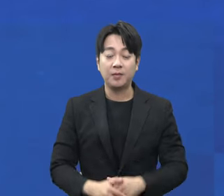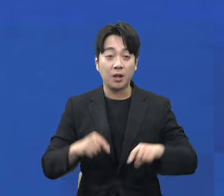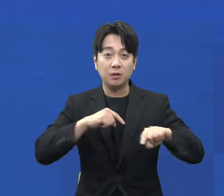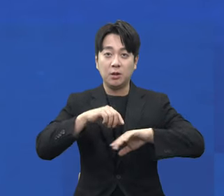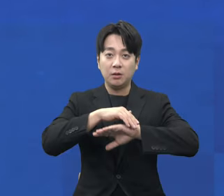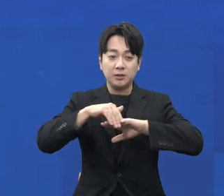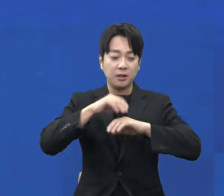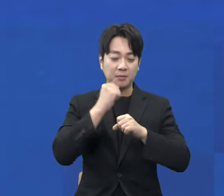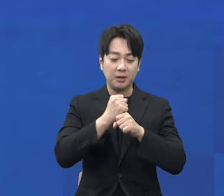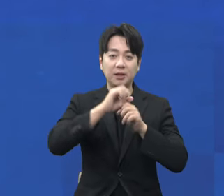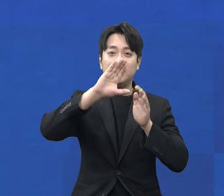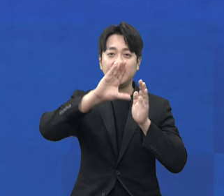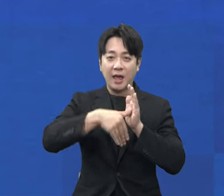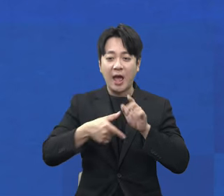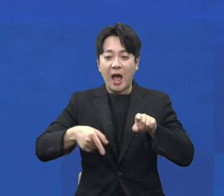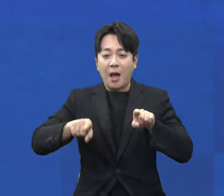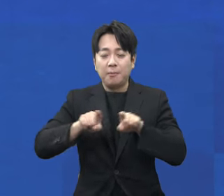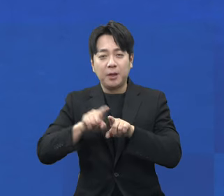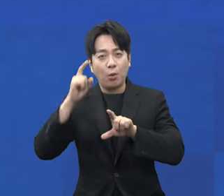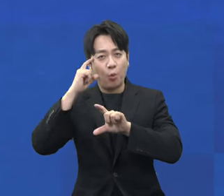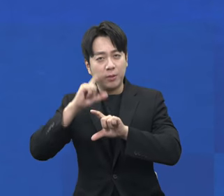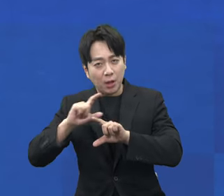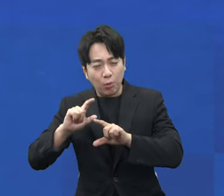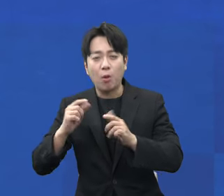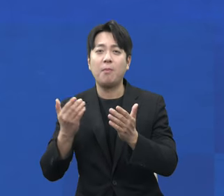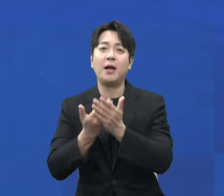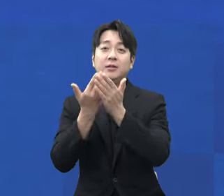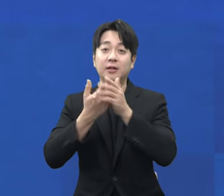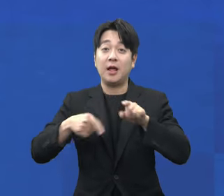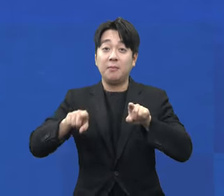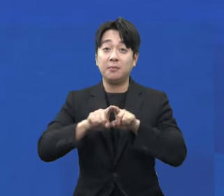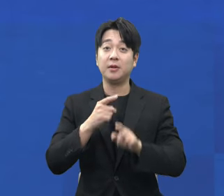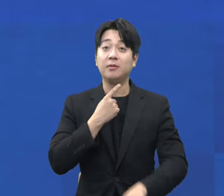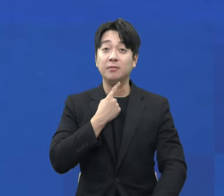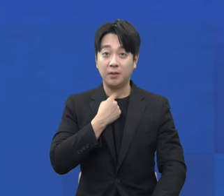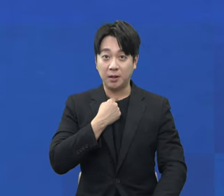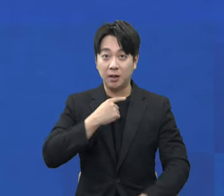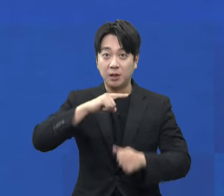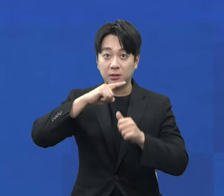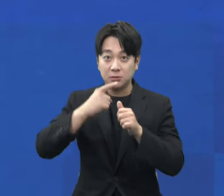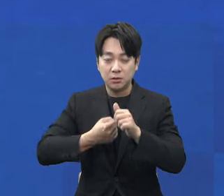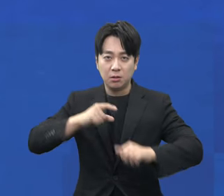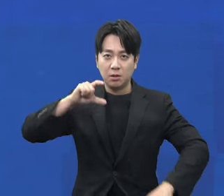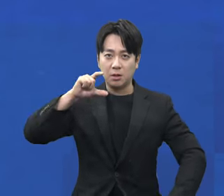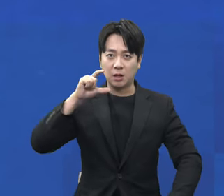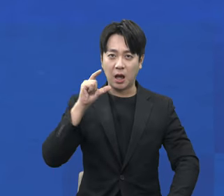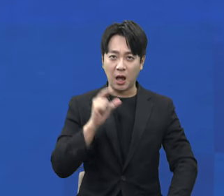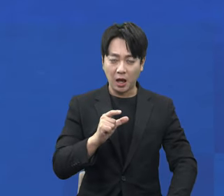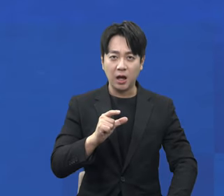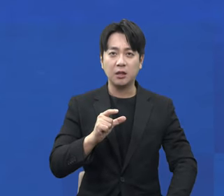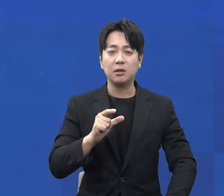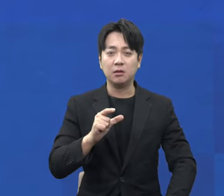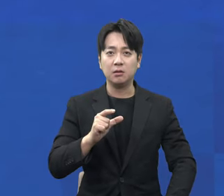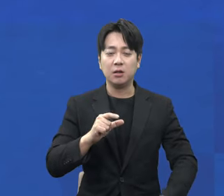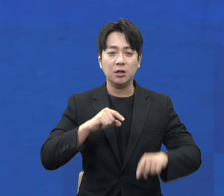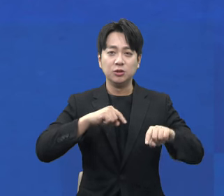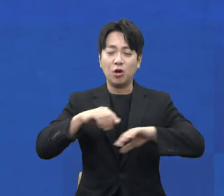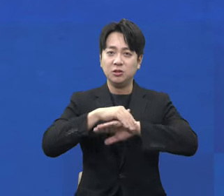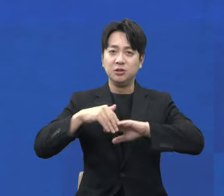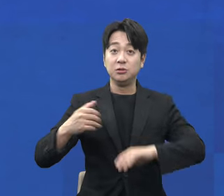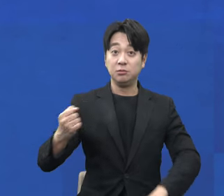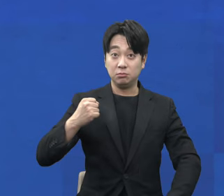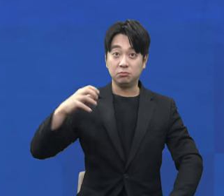고민하고 성장해왔습니다. 그렇게 길러온 튼튼한 실전 압축 근육을 가진 저